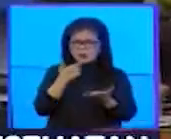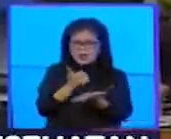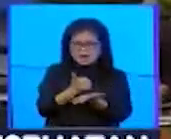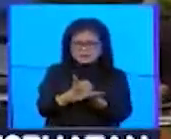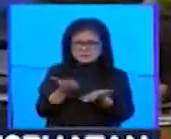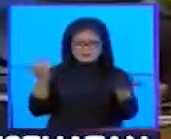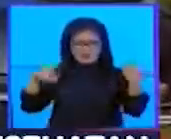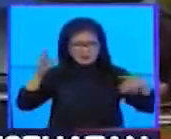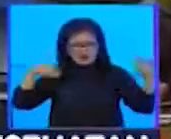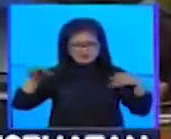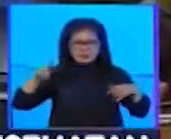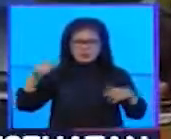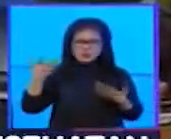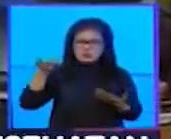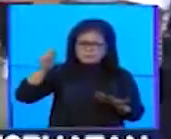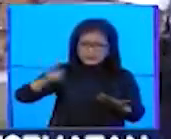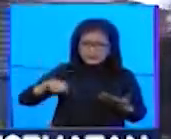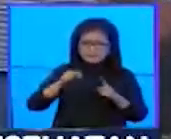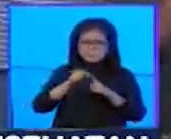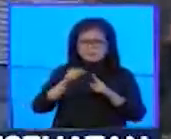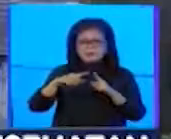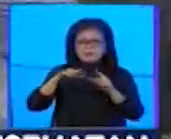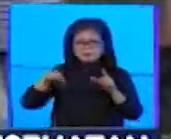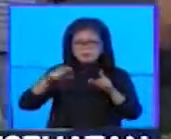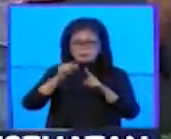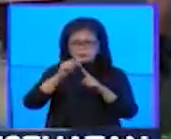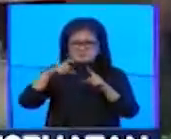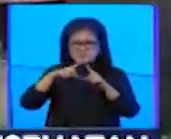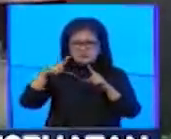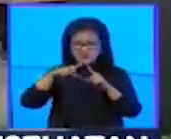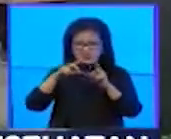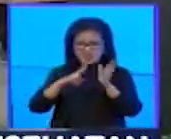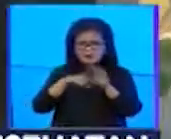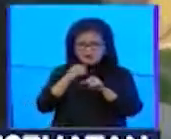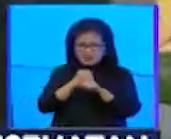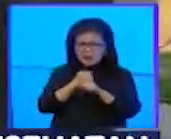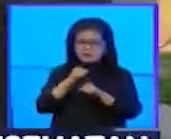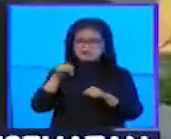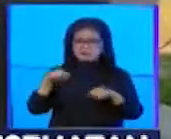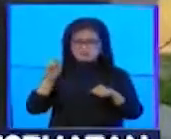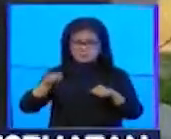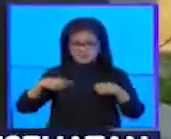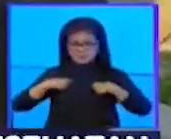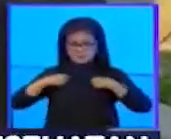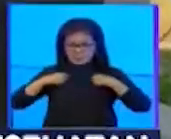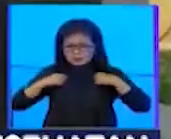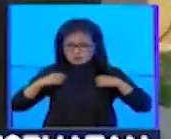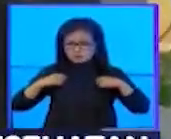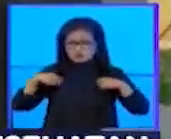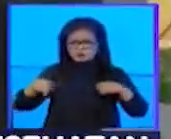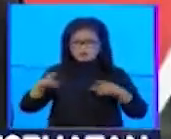pakaian pecalang. Bukan tanpa alasan mereka menggunakan pakaian tersebut. Mereka yang berpakaian khas Bali atau pecalang memiliki tugas